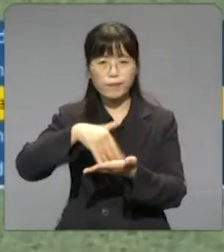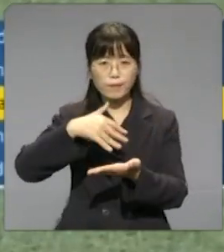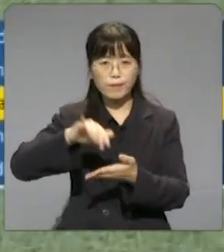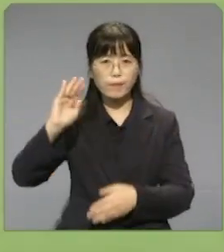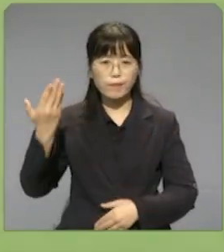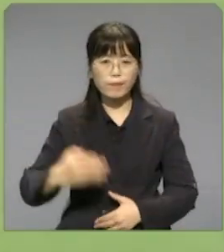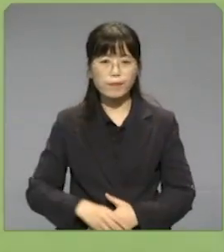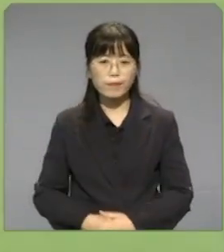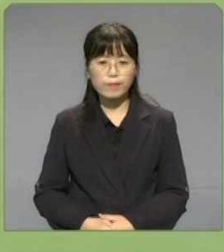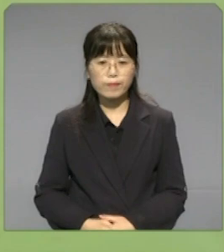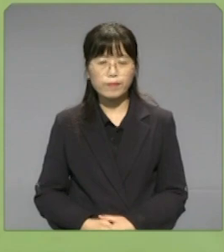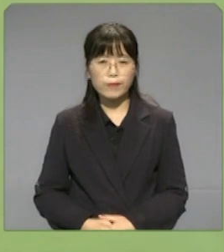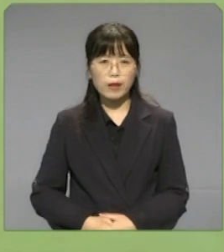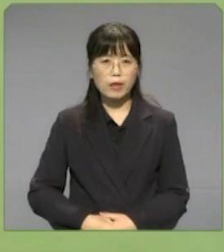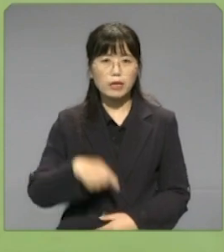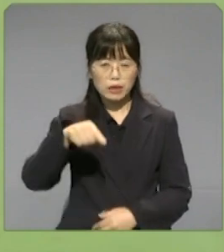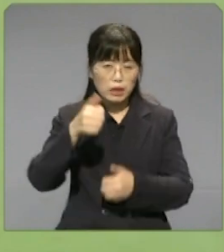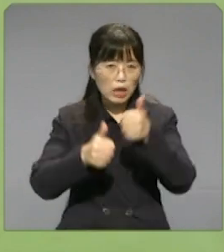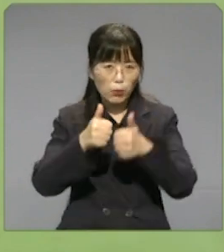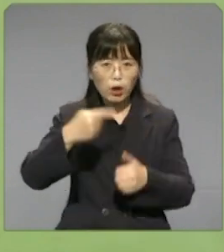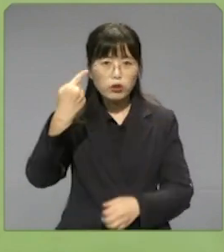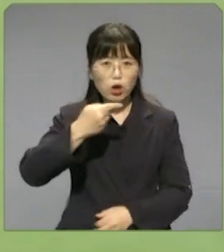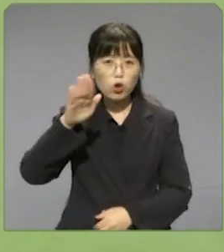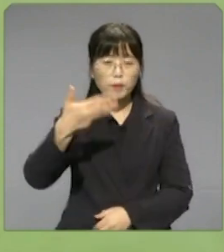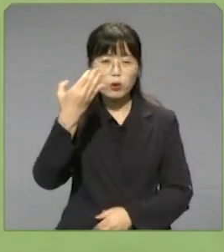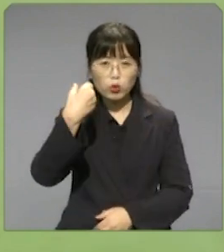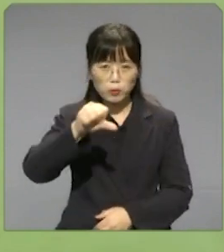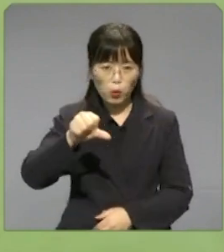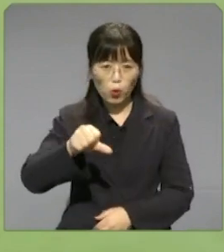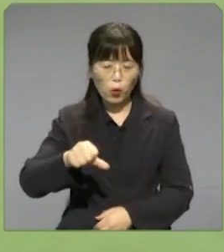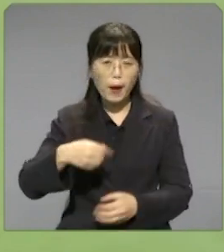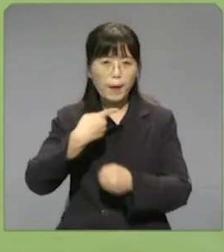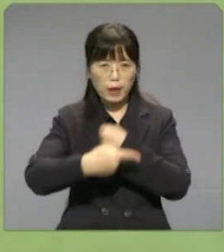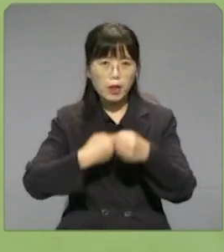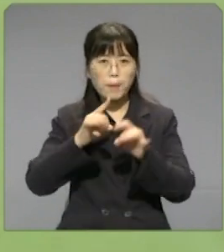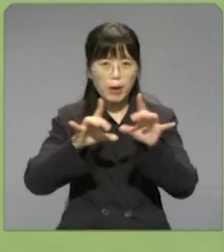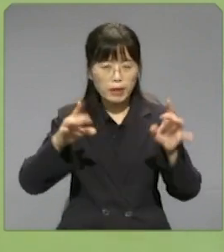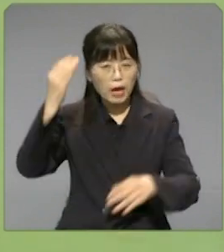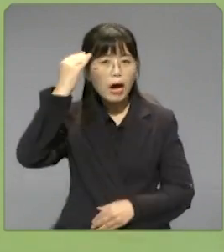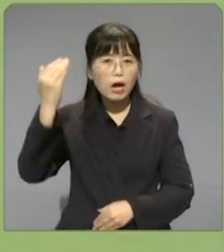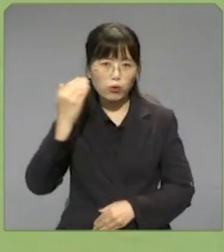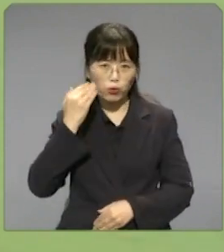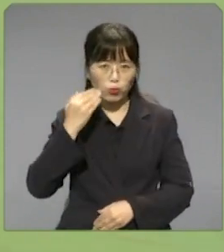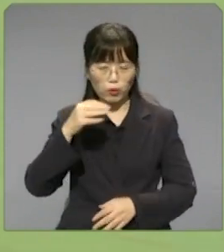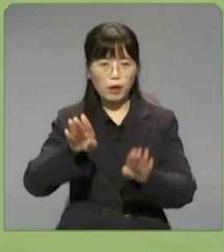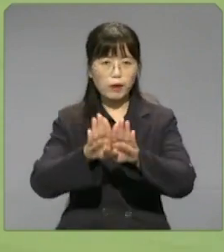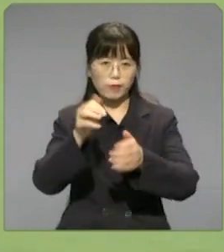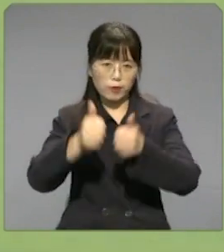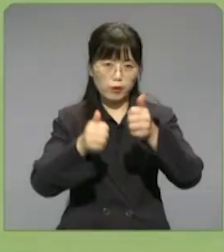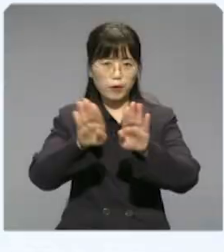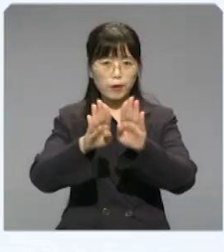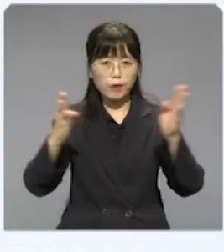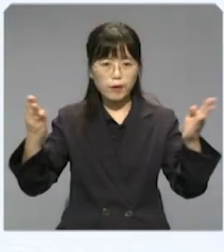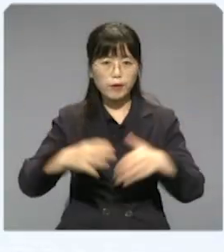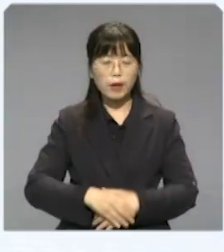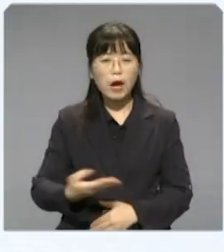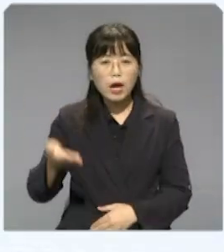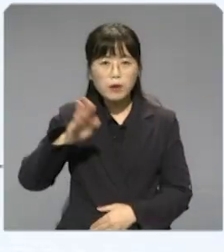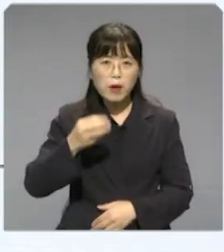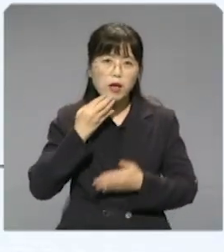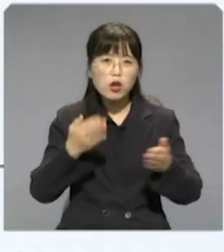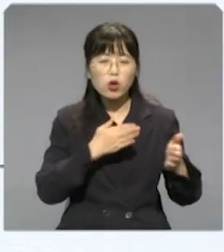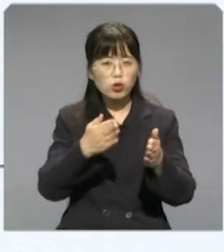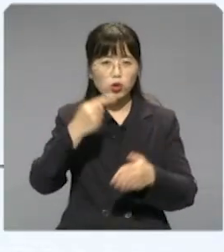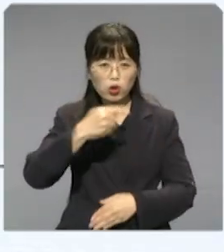추산됐습니다. LPGA는 1995년부터 거의 매년 우리나라에서 투어를 엽니다. 다만